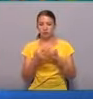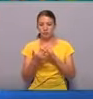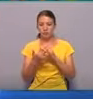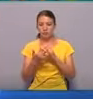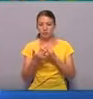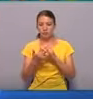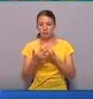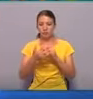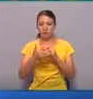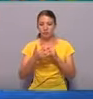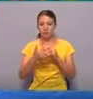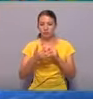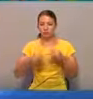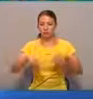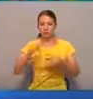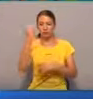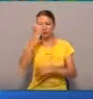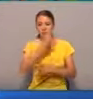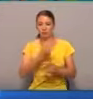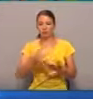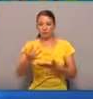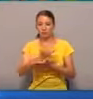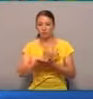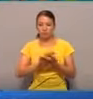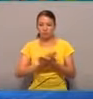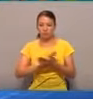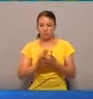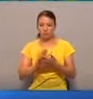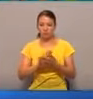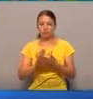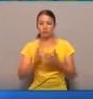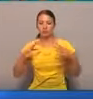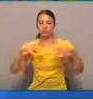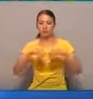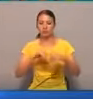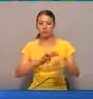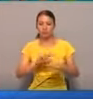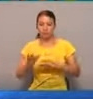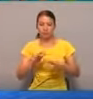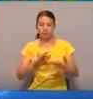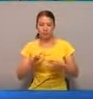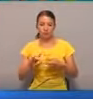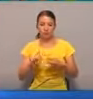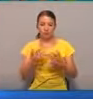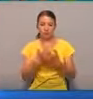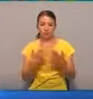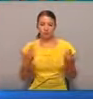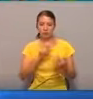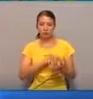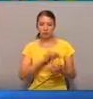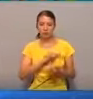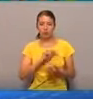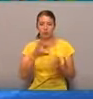Ауданның осы жердегі күл қоқыстарды, басқаларды, көшелердің тазалығын ұйымдастыру үшін түрлі қызметкерлер